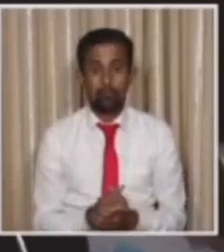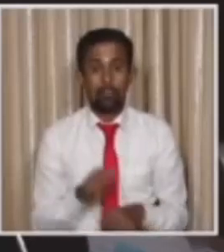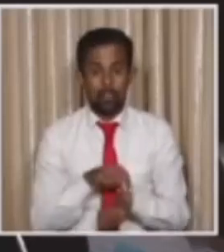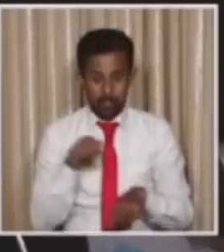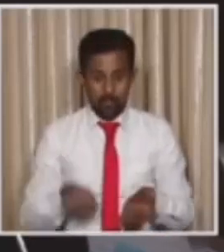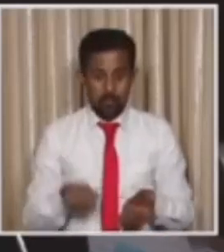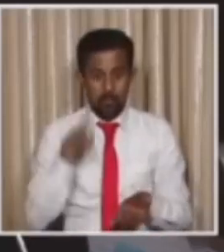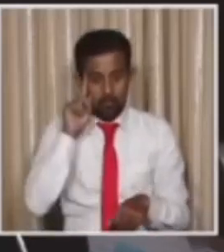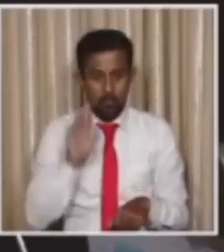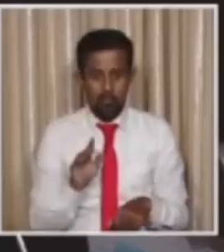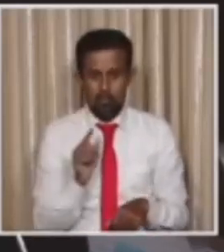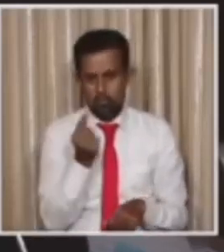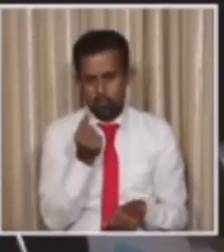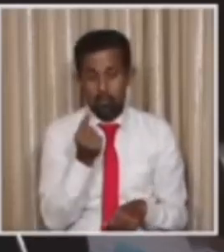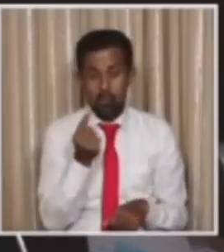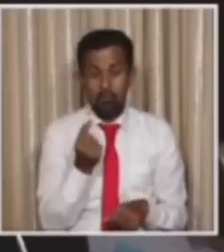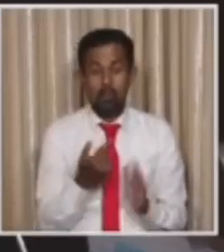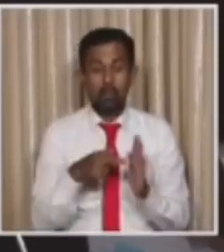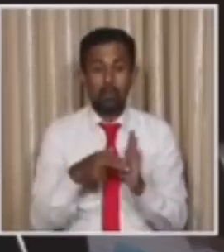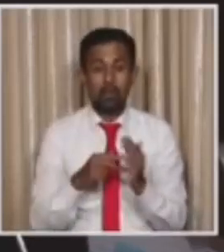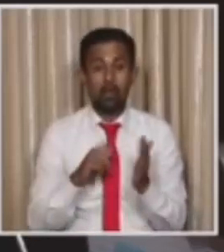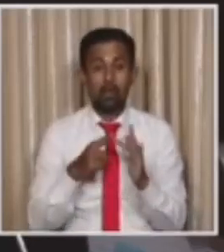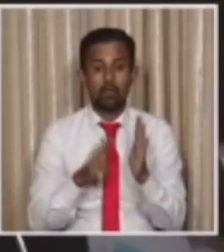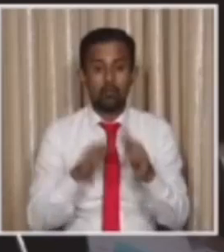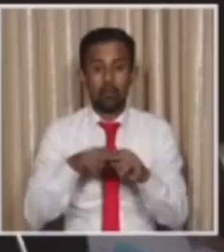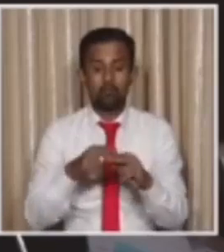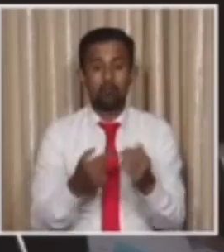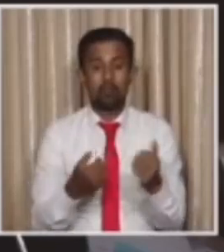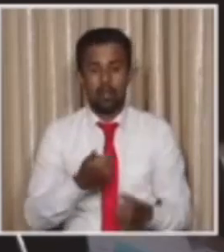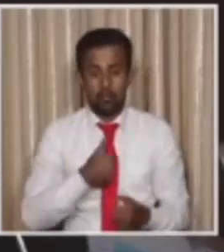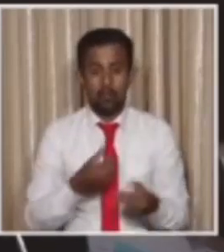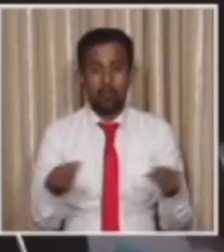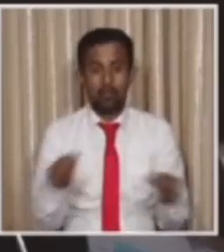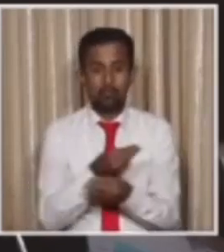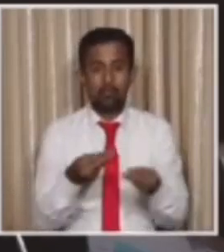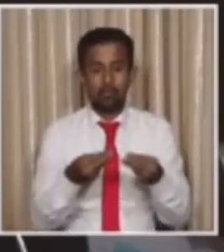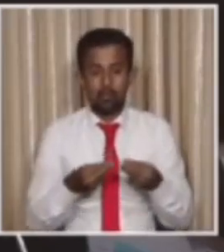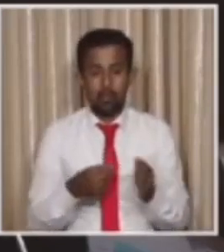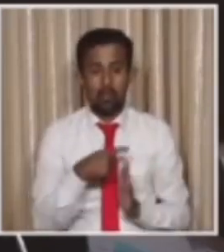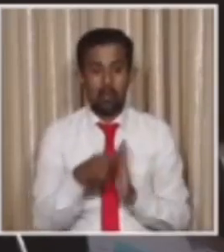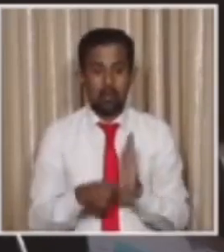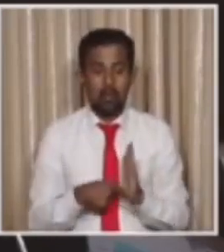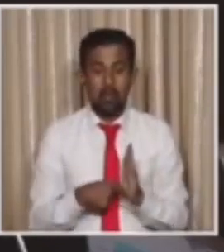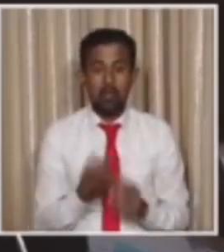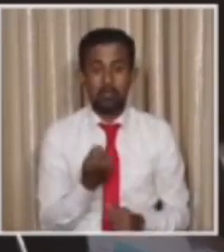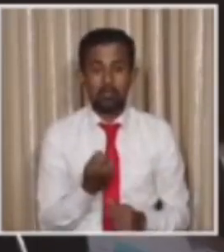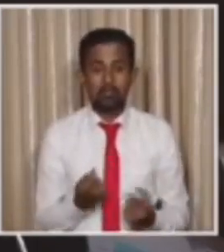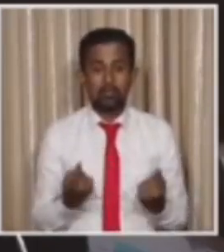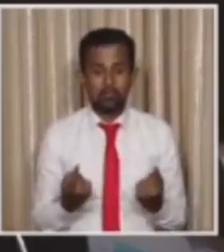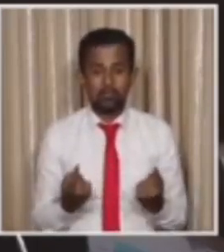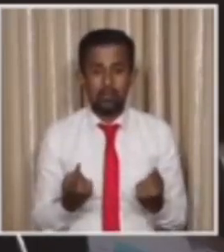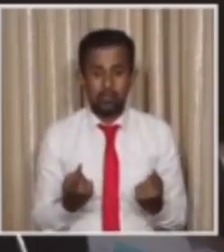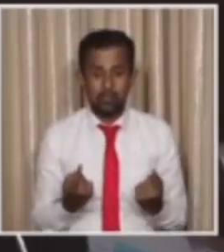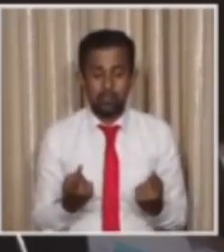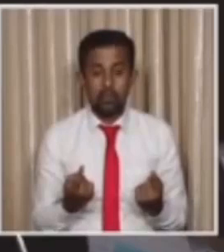යම් බලාපොරොත්තුවක් ඇති වුණා මේ මූල්‍ය අරමුදලේ එකඟතාවයන් එක්ක අපගේ දල මූල්‍යන අවශ්‍යතාවය, එහෙම නැත්නම් ග්‍රොස්